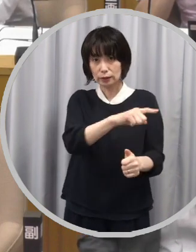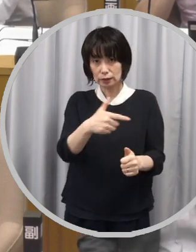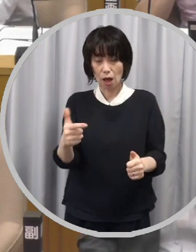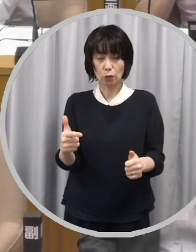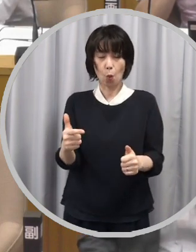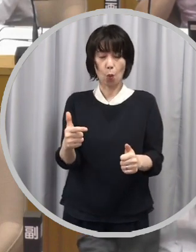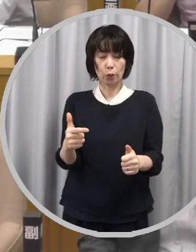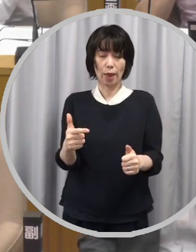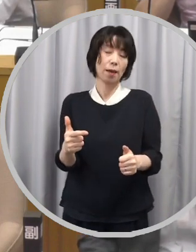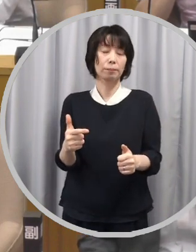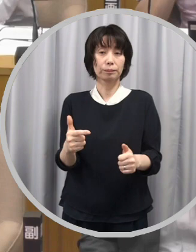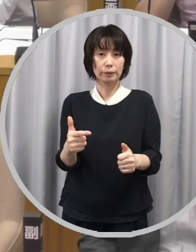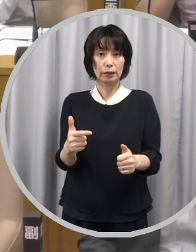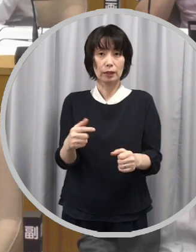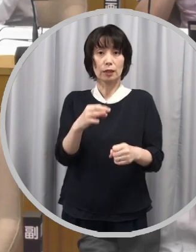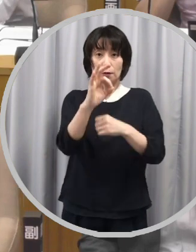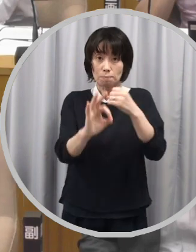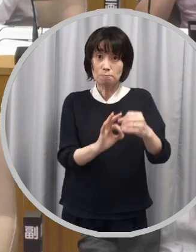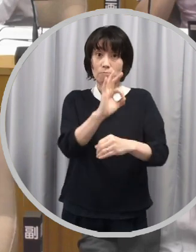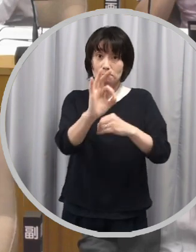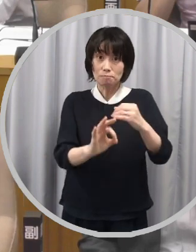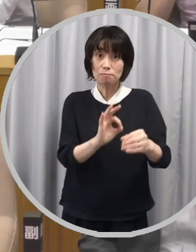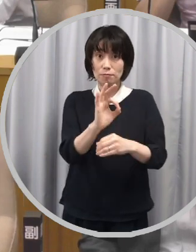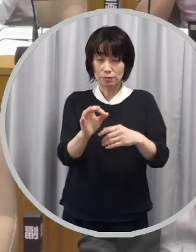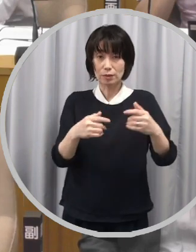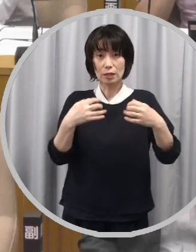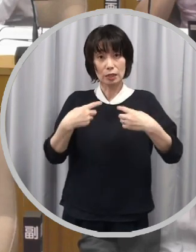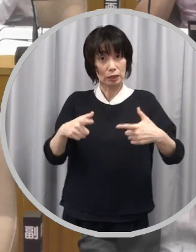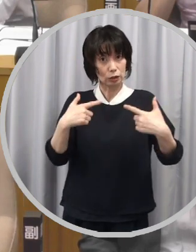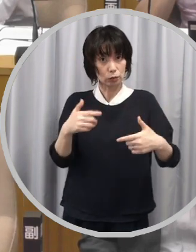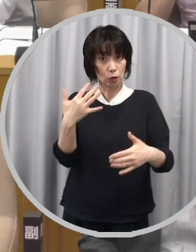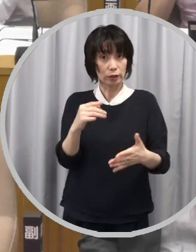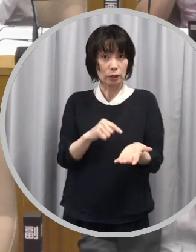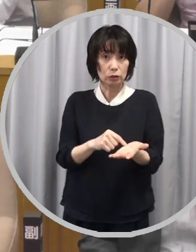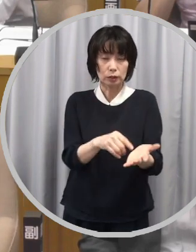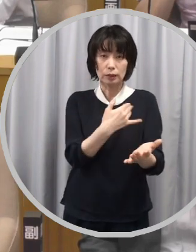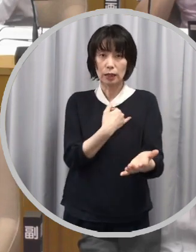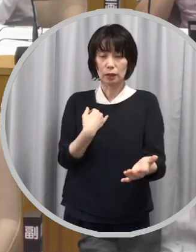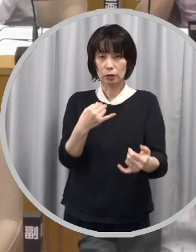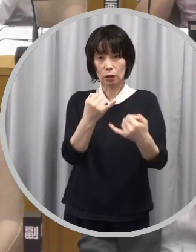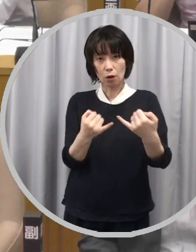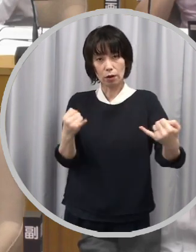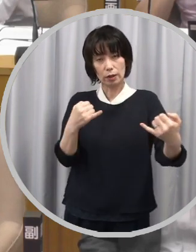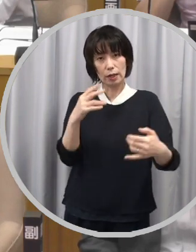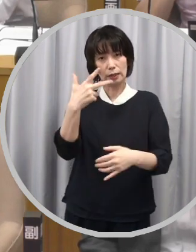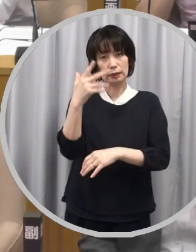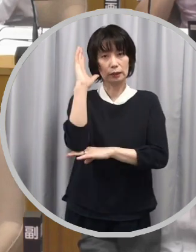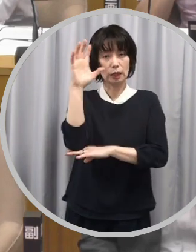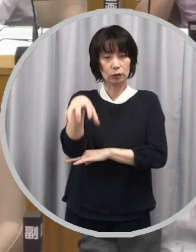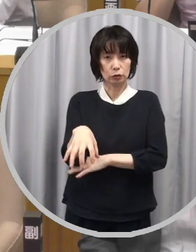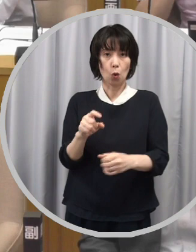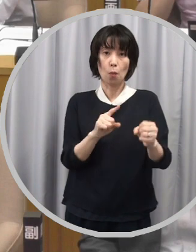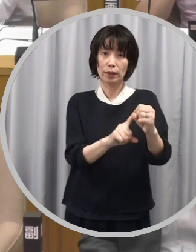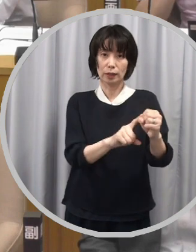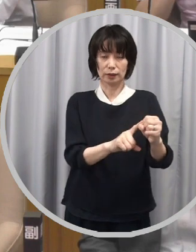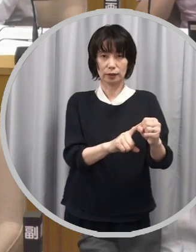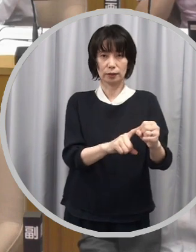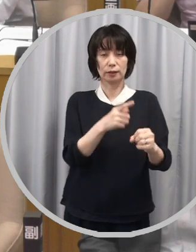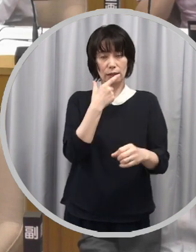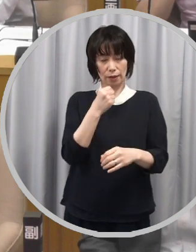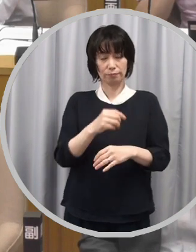イトなどにおきまして、24時間365日手続きができるオンライン市役所を目指してまいりたいと存じ